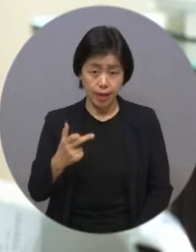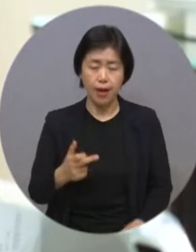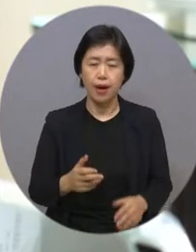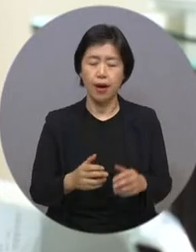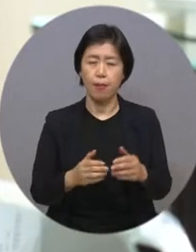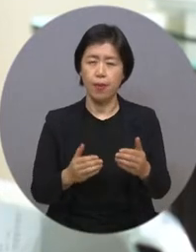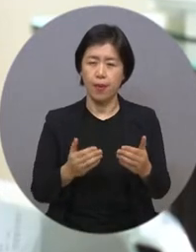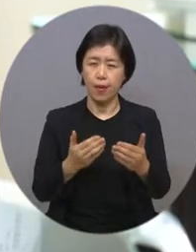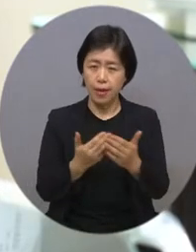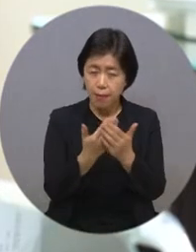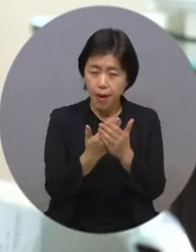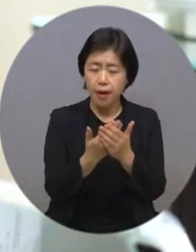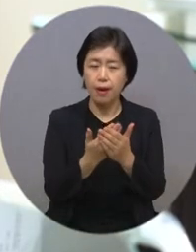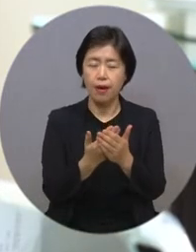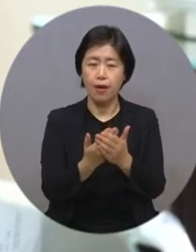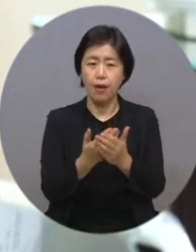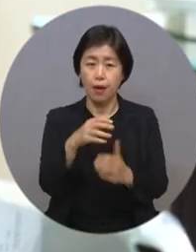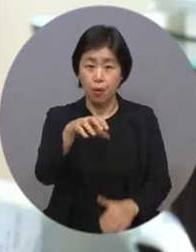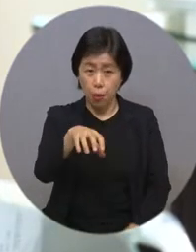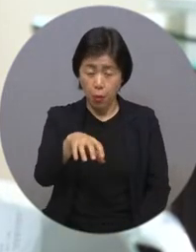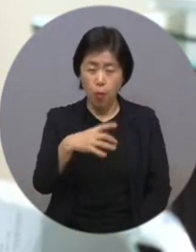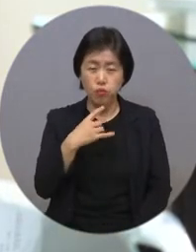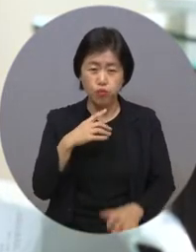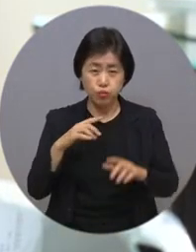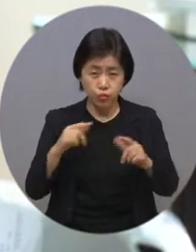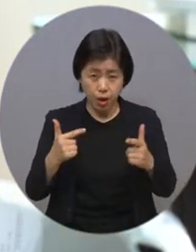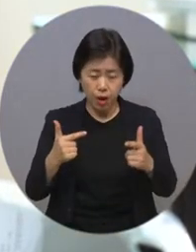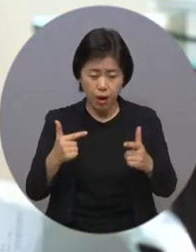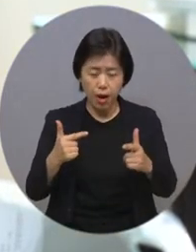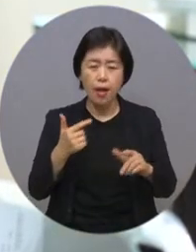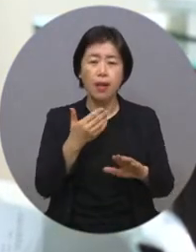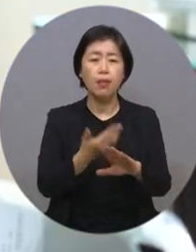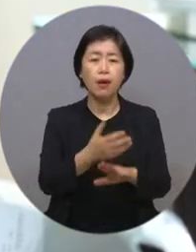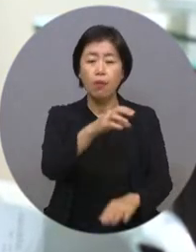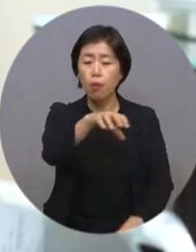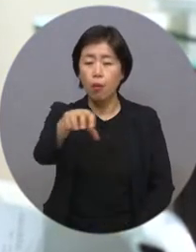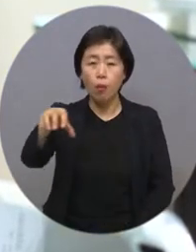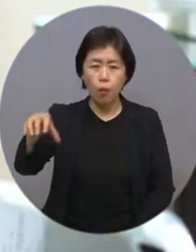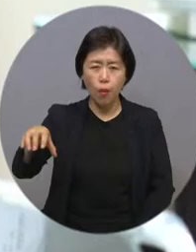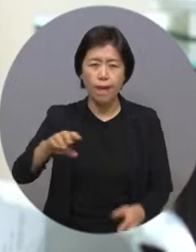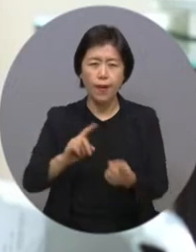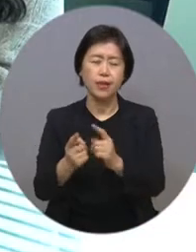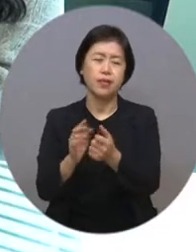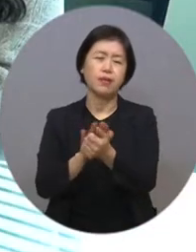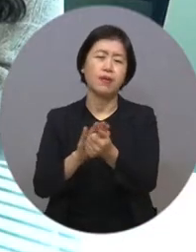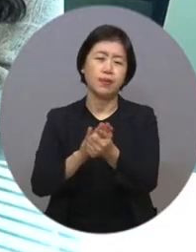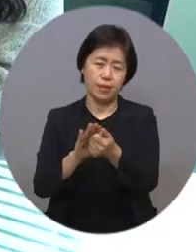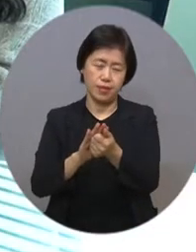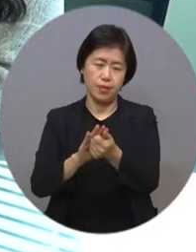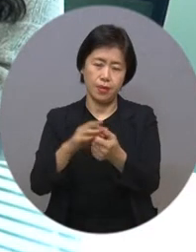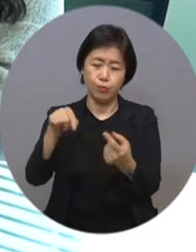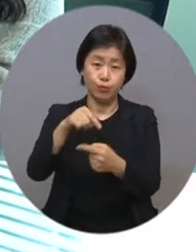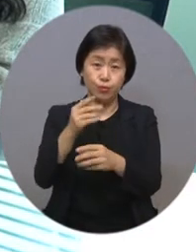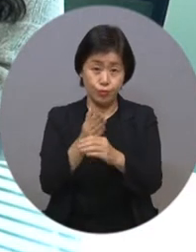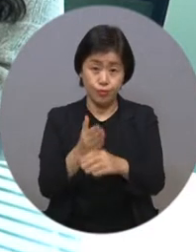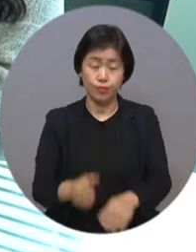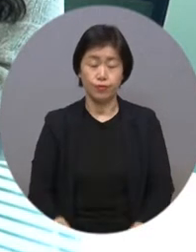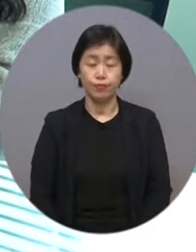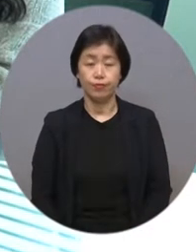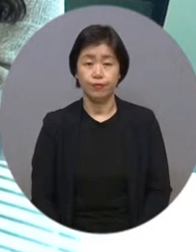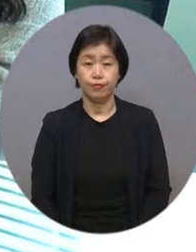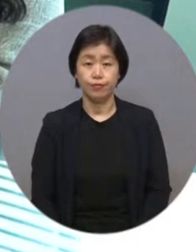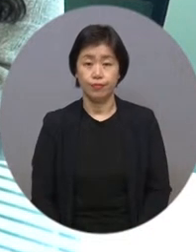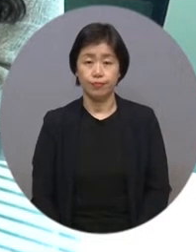본부만이 아니라 서울의 이제 영업 본부나 서비스 본부도 같이 이제 운영을 하고 있는데요. 저희 회사는